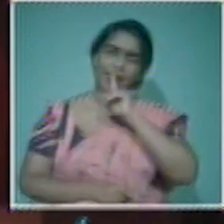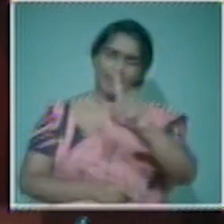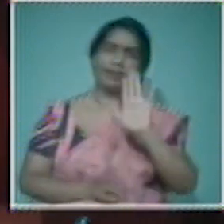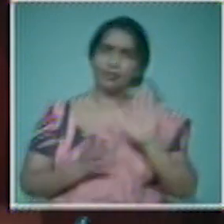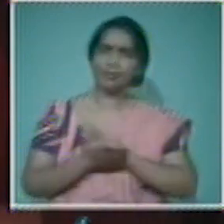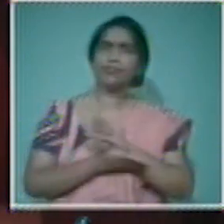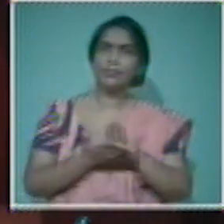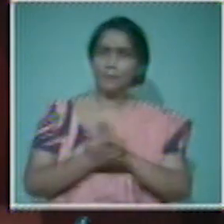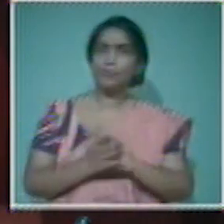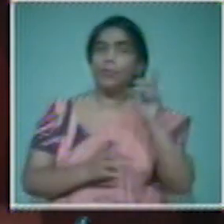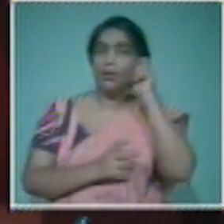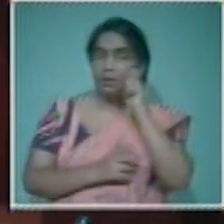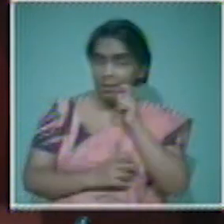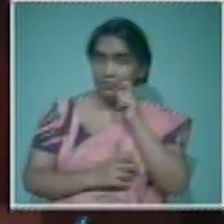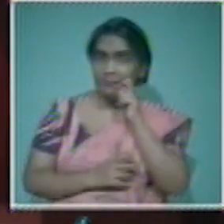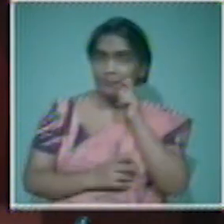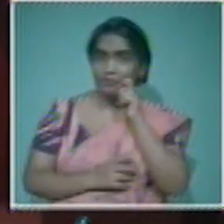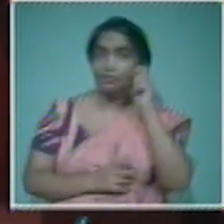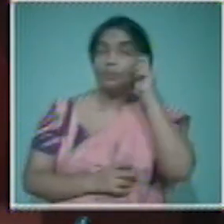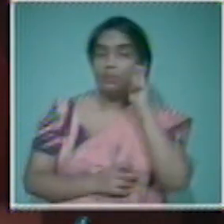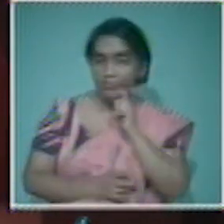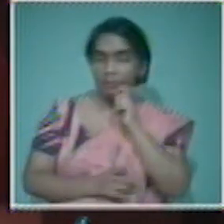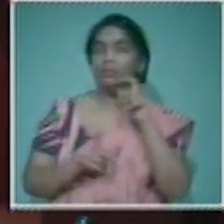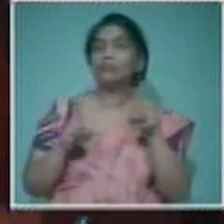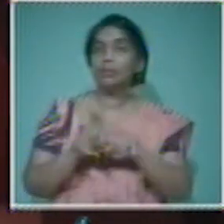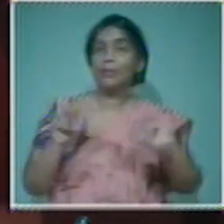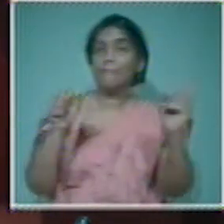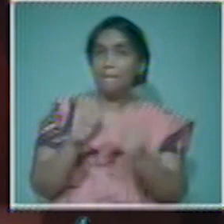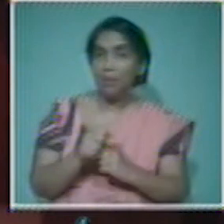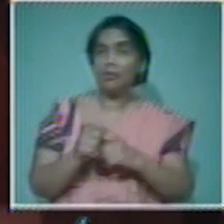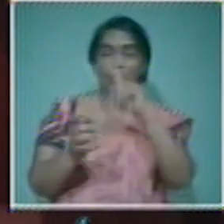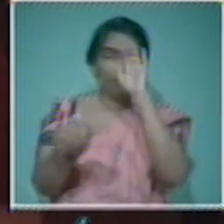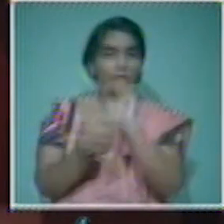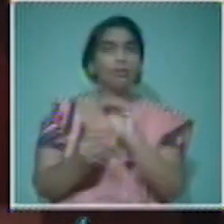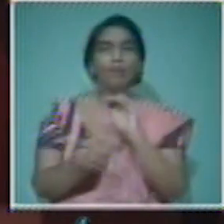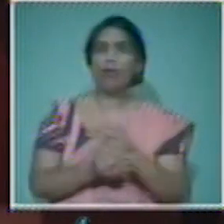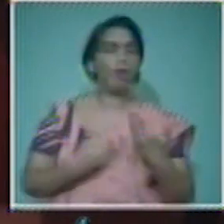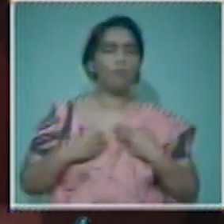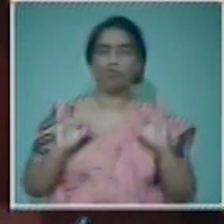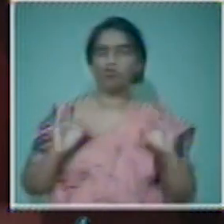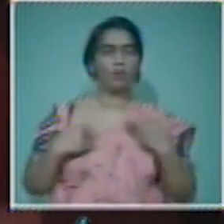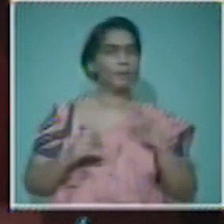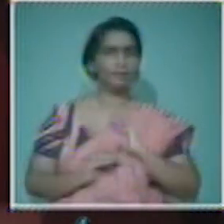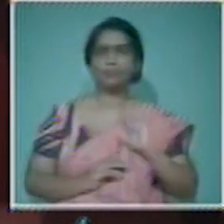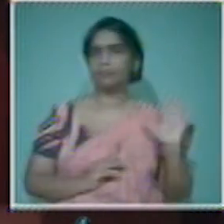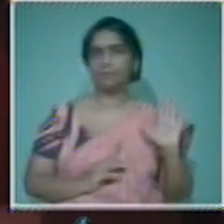පැහැදිලිව. ත්‍රස්තවාදීෝ. හරි. ත්‍රස්තවාදීෝ මිනිමරුව ආරක්ෂා කරන්නට අපි සූදානම් නැහැ.